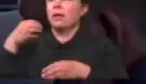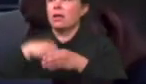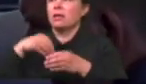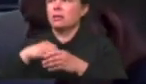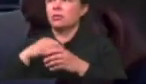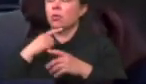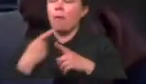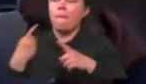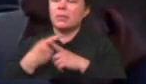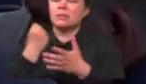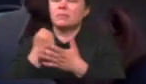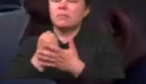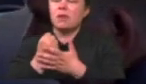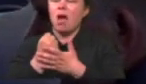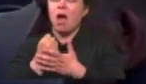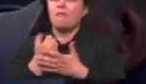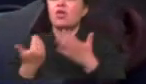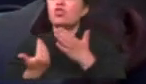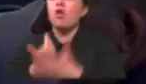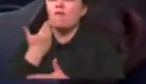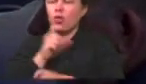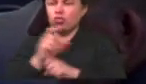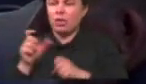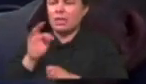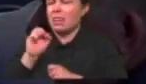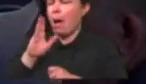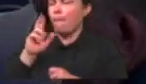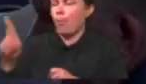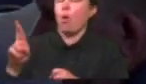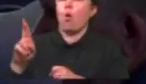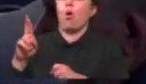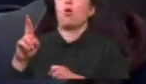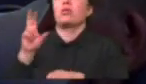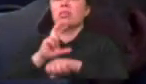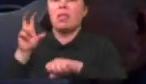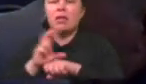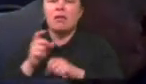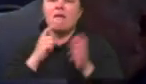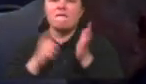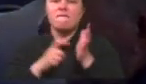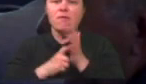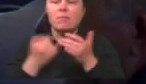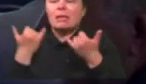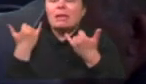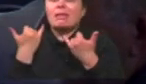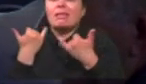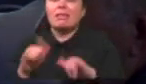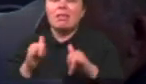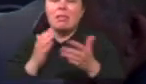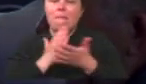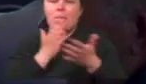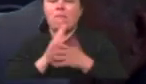zaplecza technicznego. Nowoczesny tabor, z którego pasażerowie chcą korzystać, no wymaga odpowiedniego, zupełnie innego zaplecza